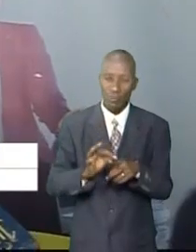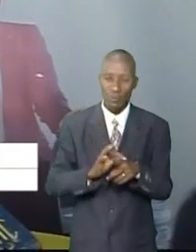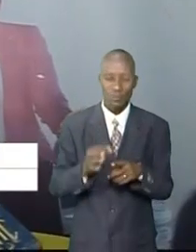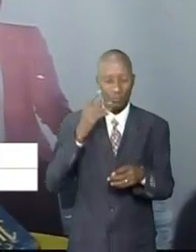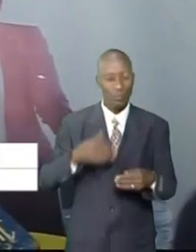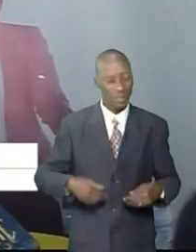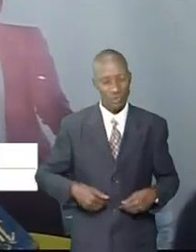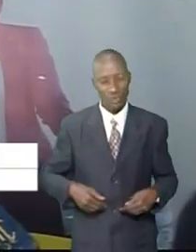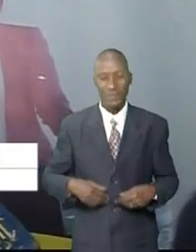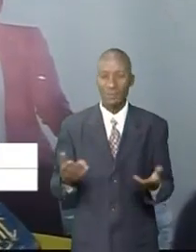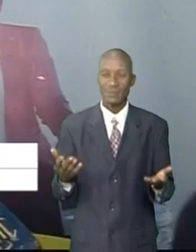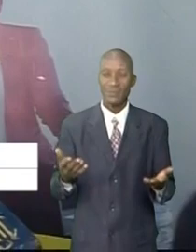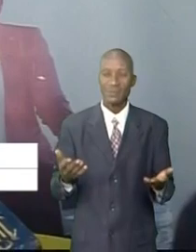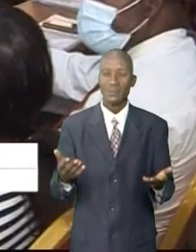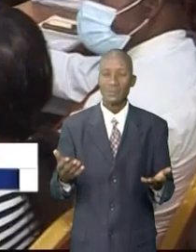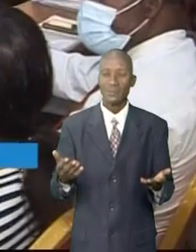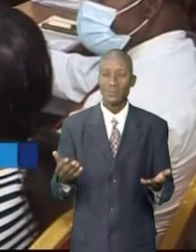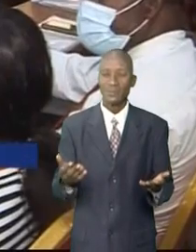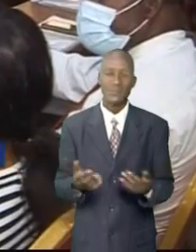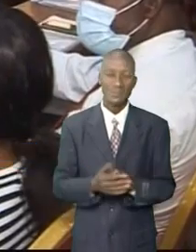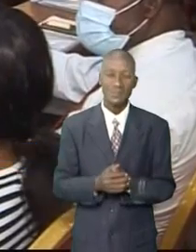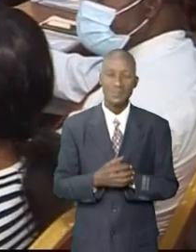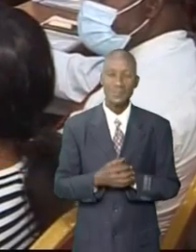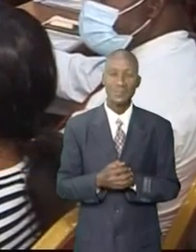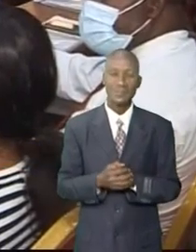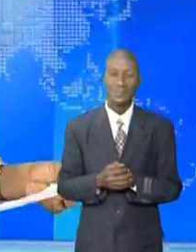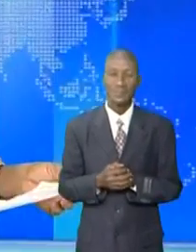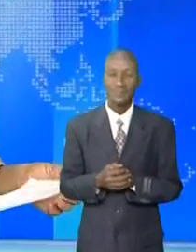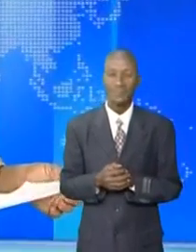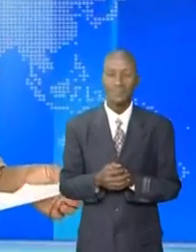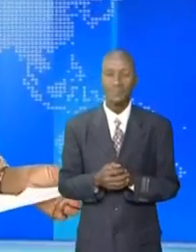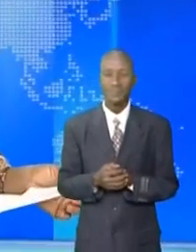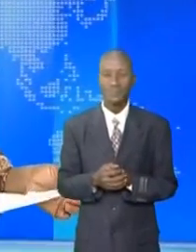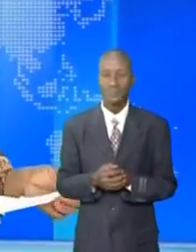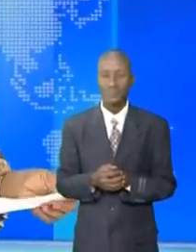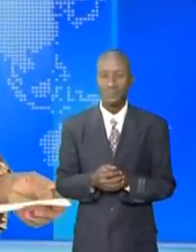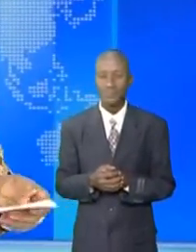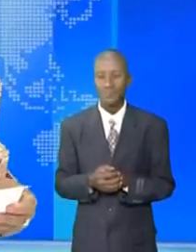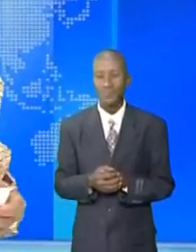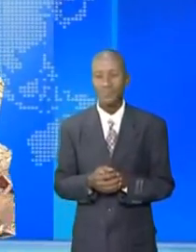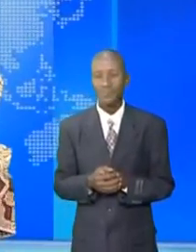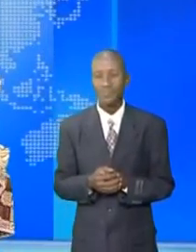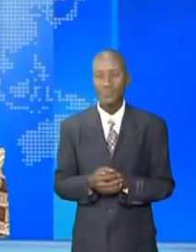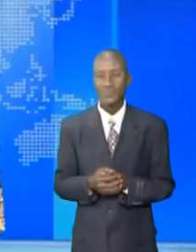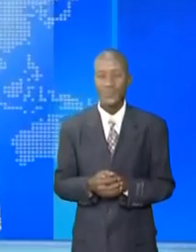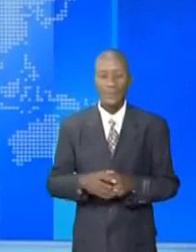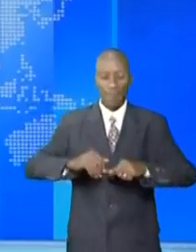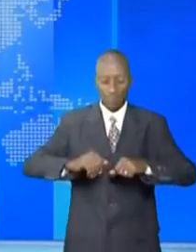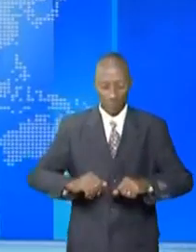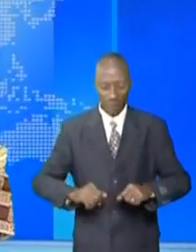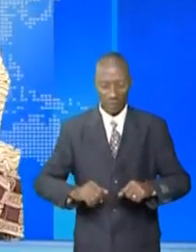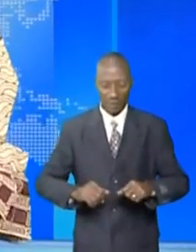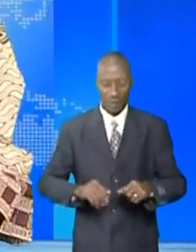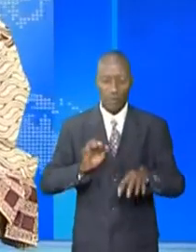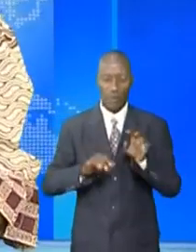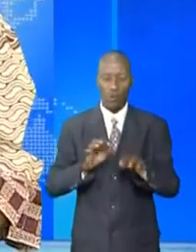secrétaire, assistant, car le monde actuel est très exigeant. Des bancs et des ordinateurs remis au complexe